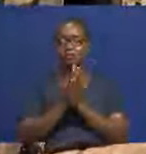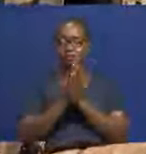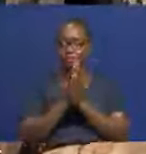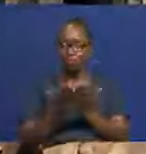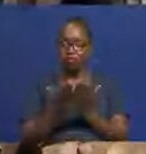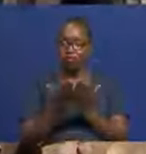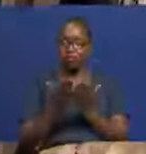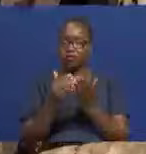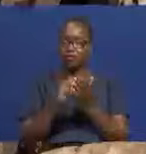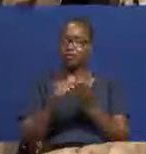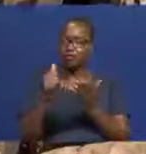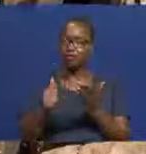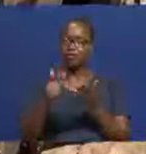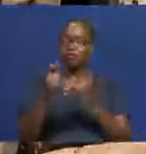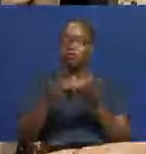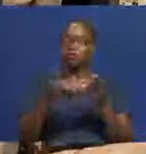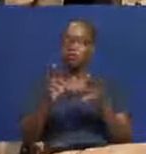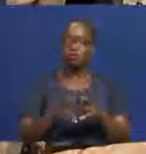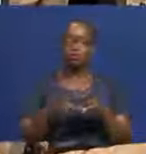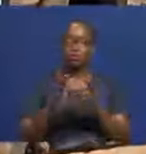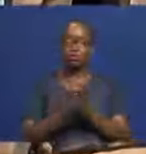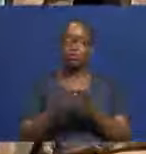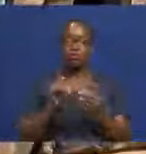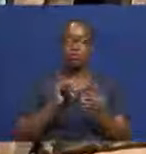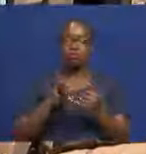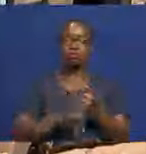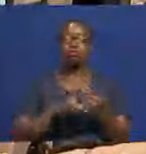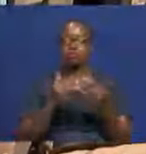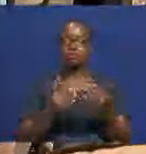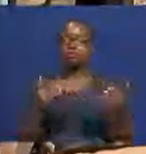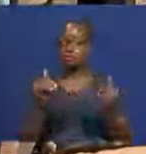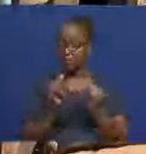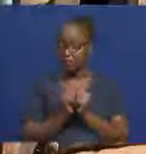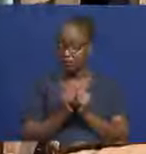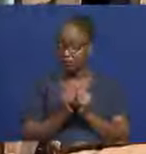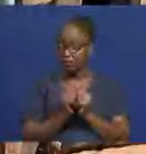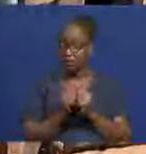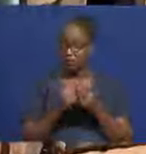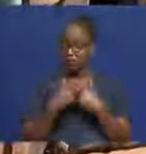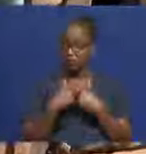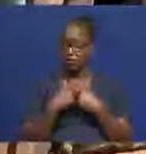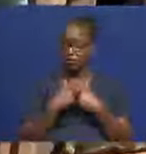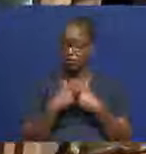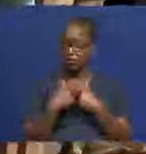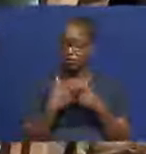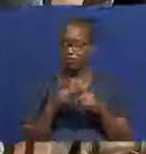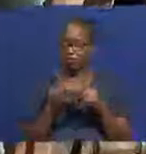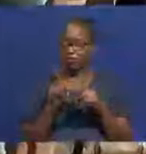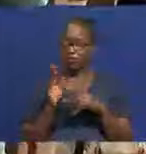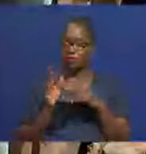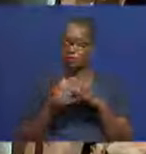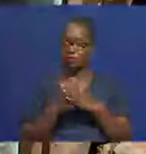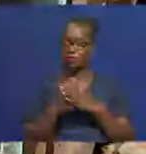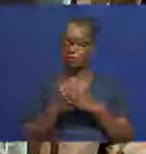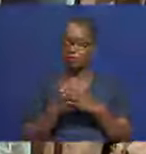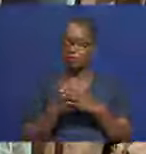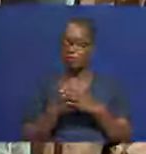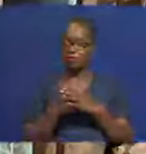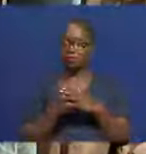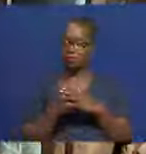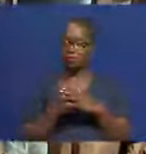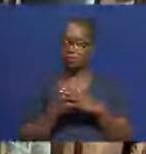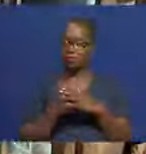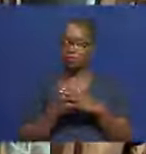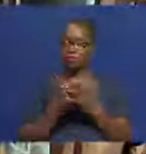habari zile zinazoendelea. Niko na bibi na watoto 10. Nasikia, lakini wote